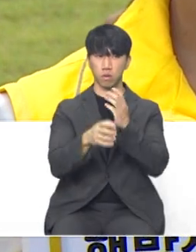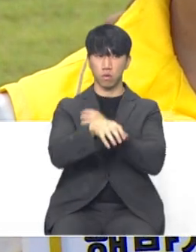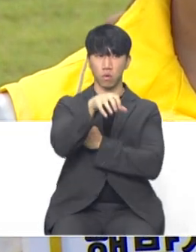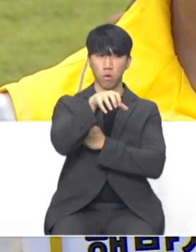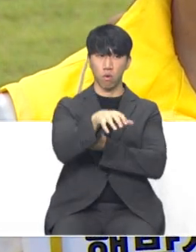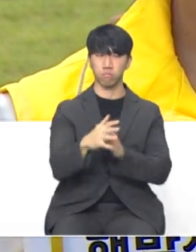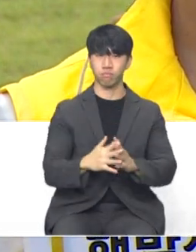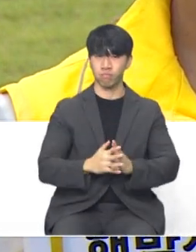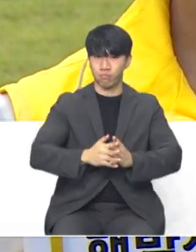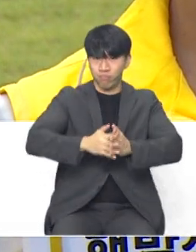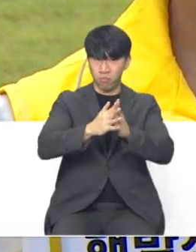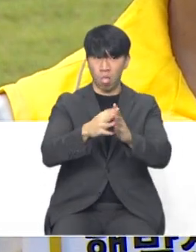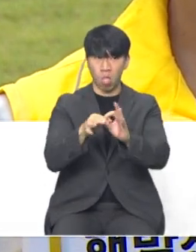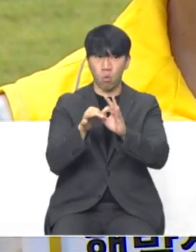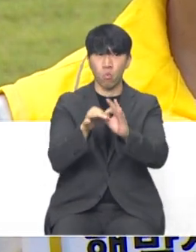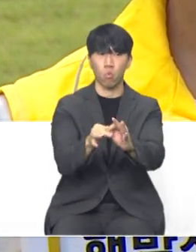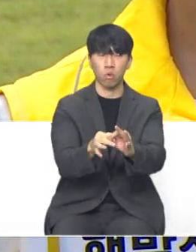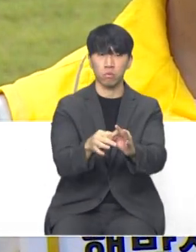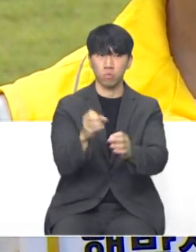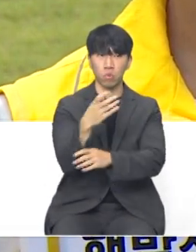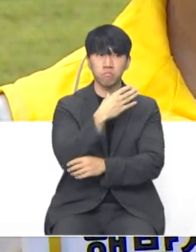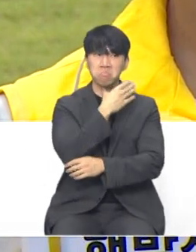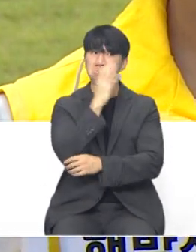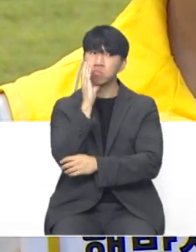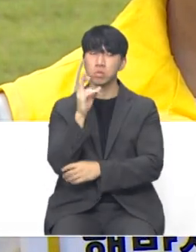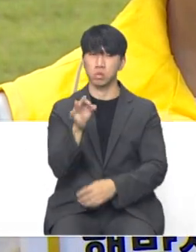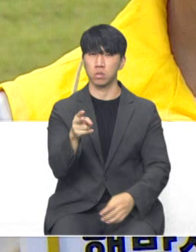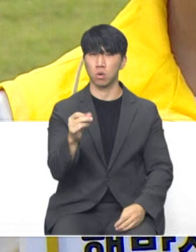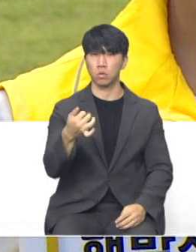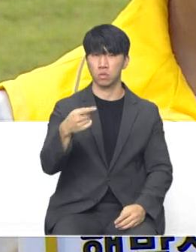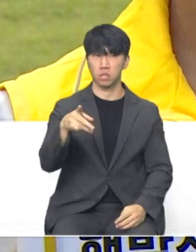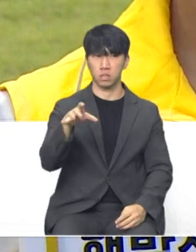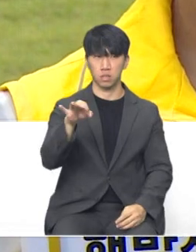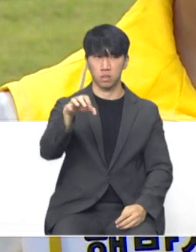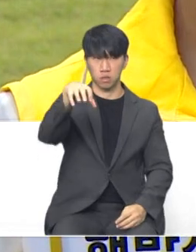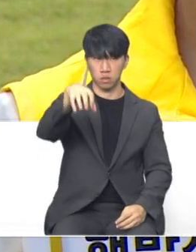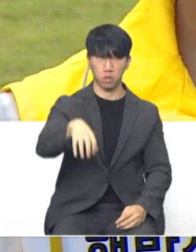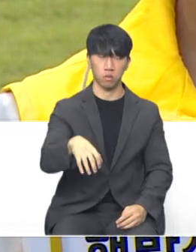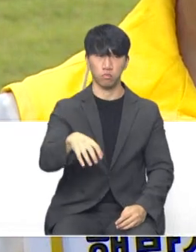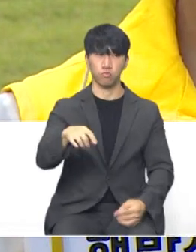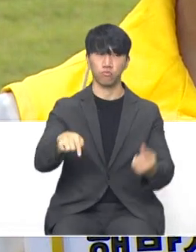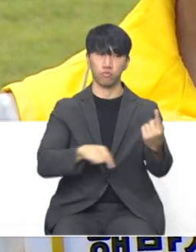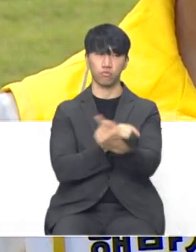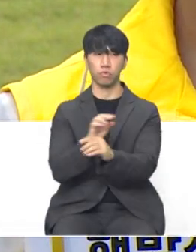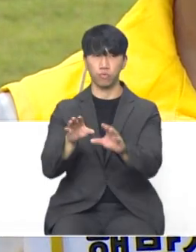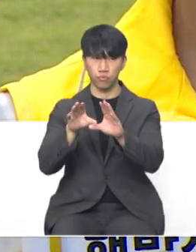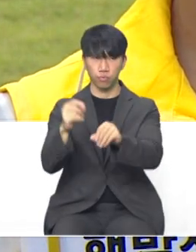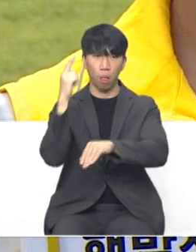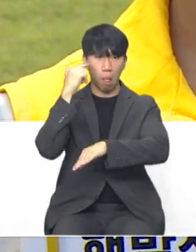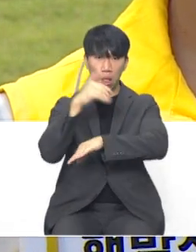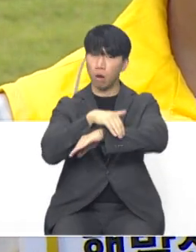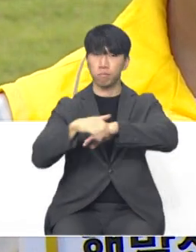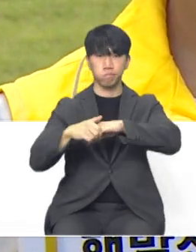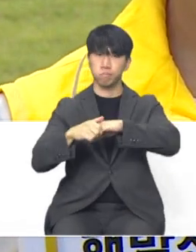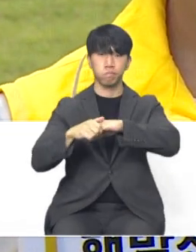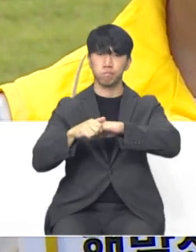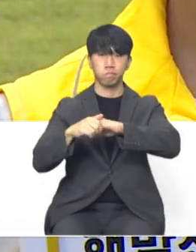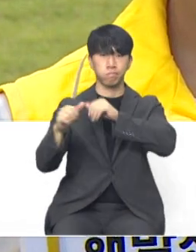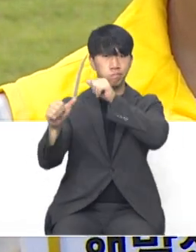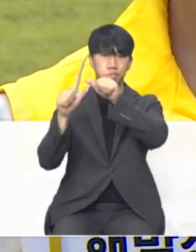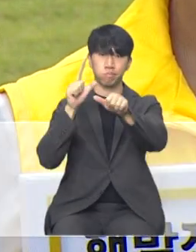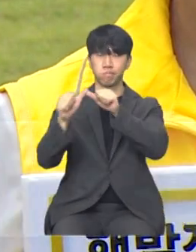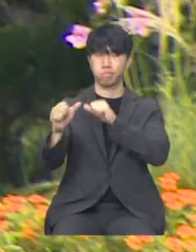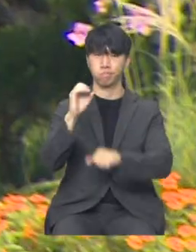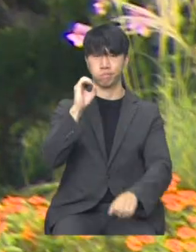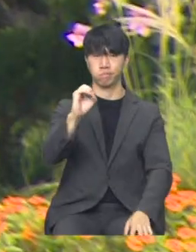계속되고 있으며 노후화된 영흥 석탄화력 발전소의 가동 중지 계획은 이제 깜깜한